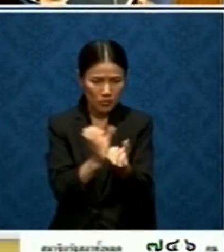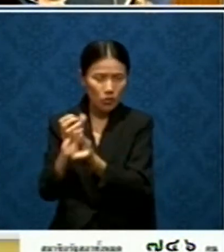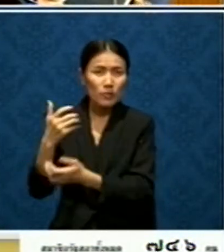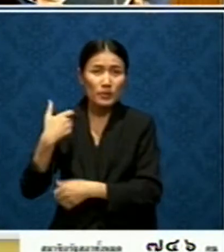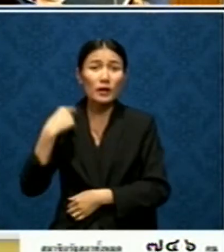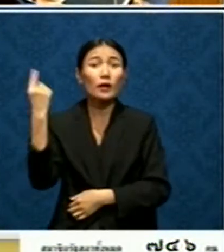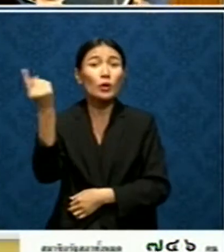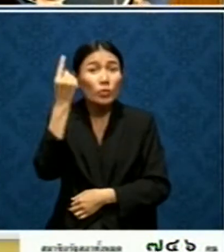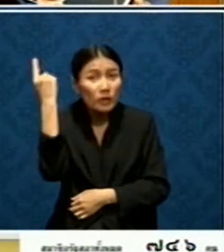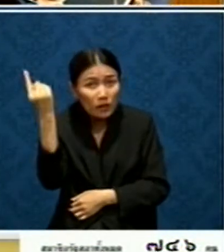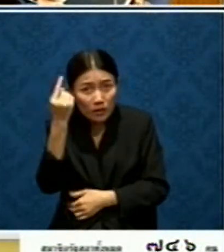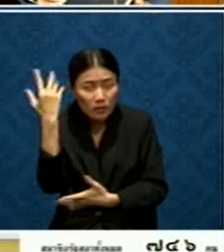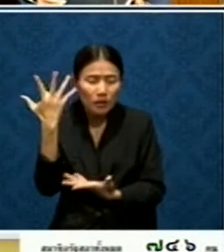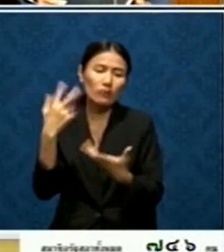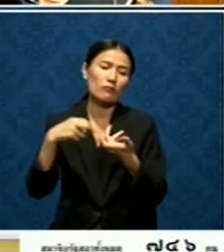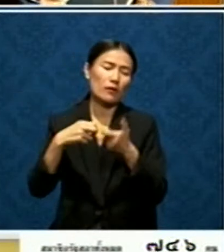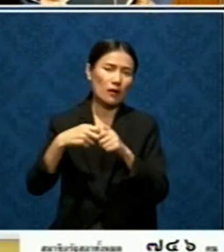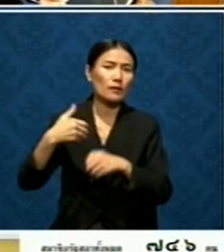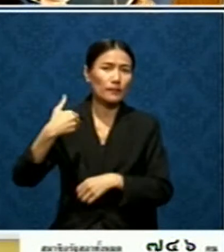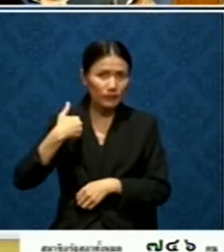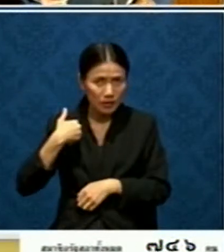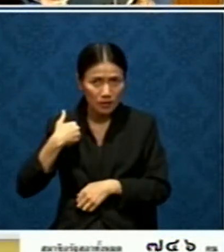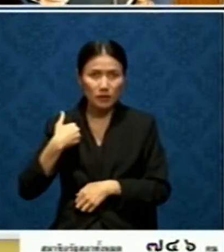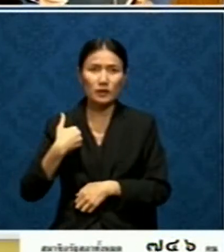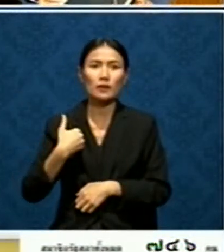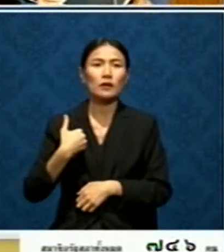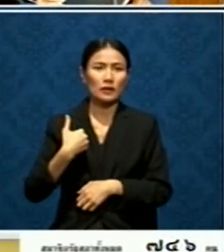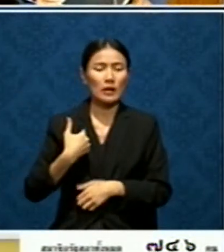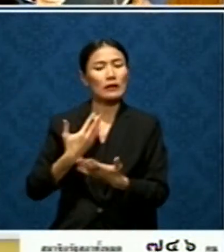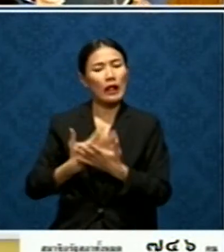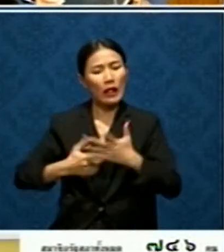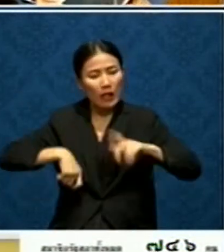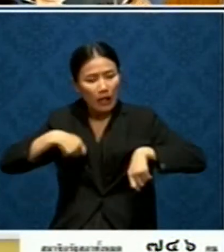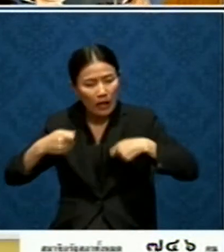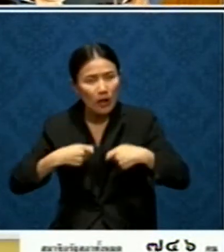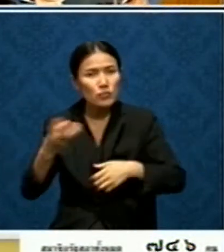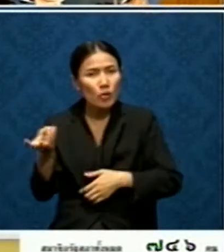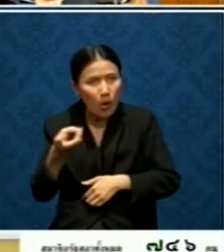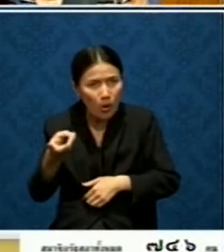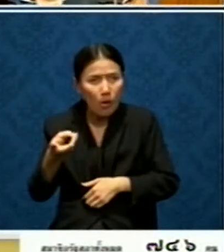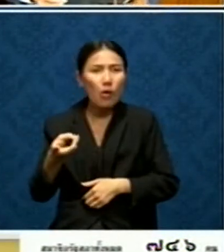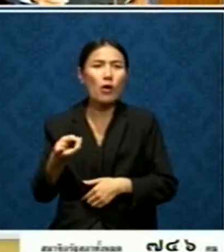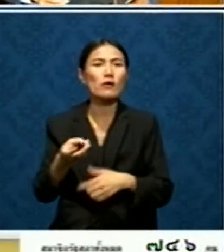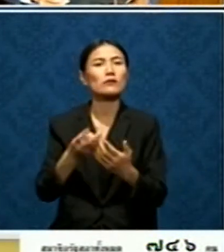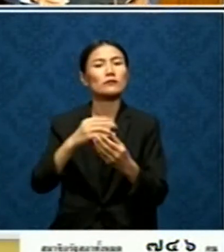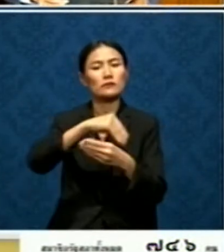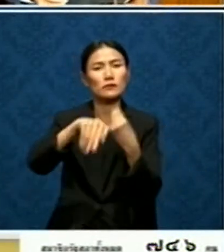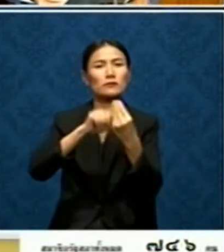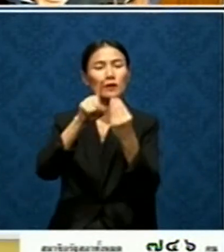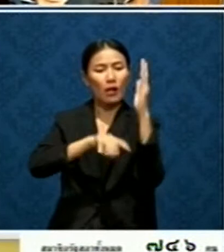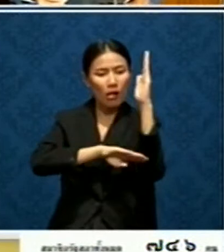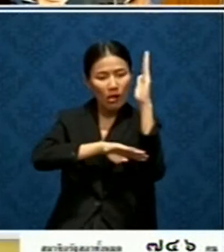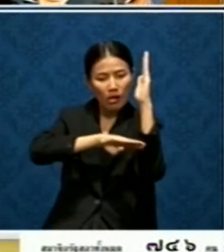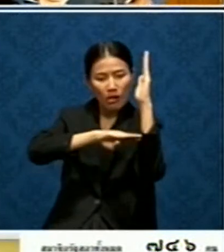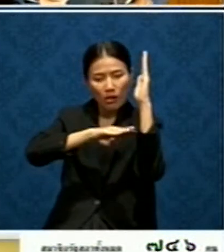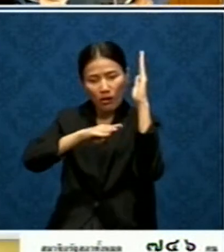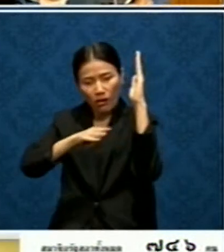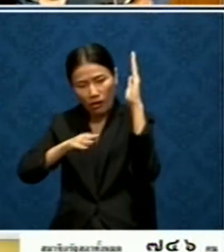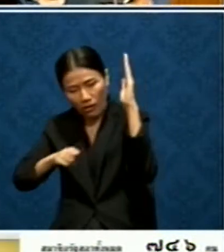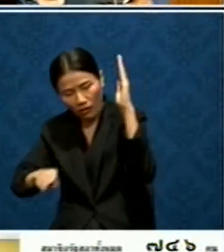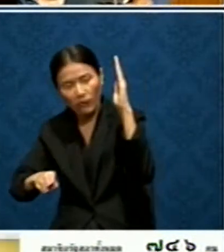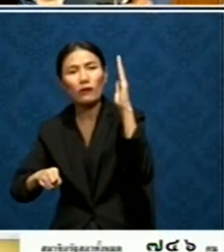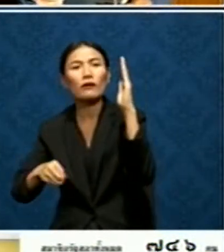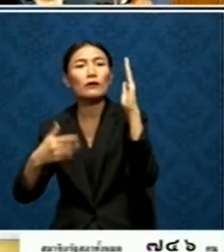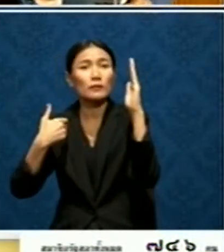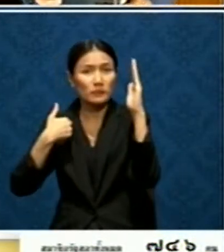ายที่ฟื้นฟูการใช้จ่ายก็ฟื้นฟูได้ช้าจนมีความเสี่ยงของภาวะเศรษฐกิจถดถอยเป็นที่ม